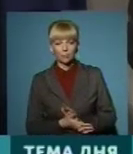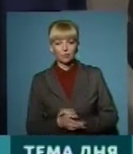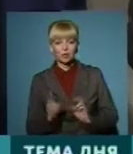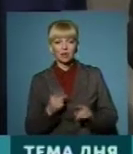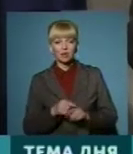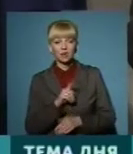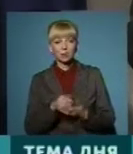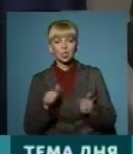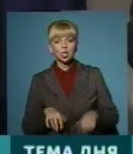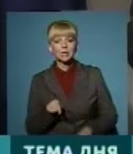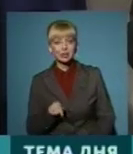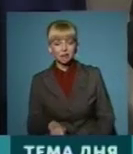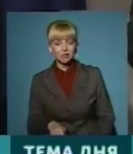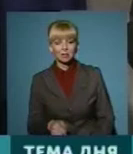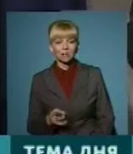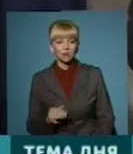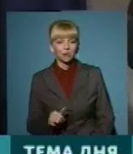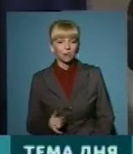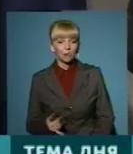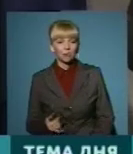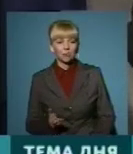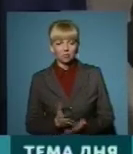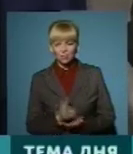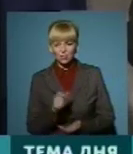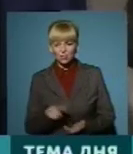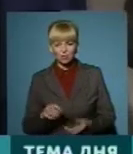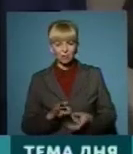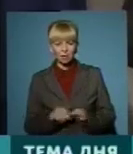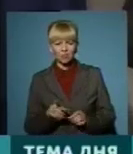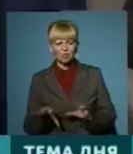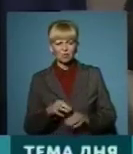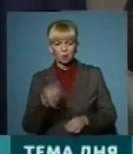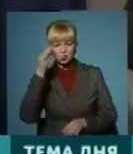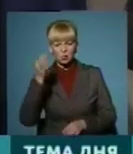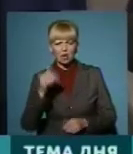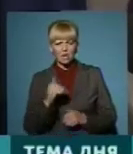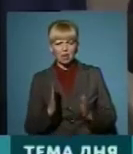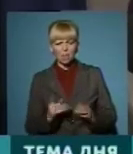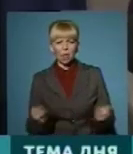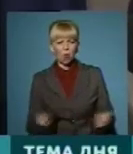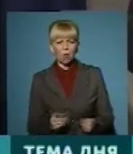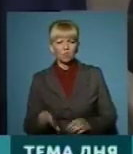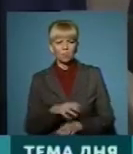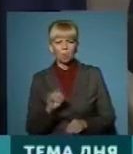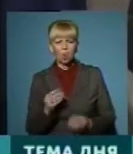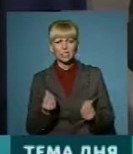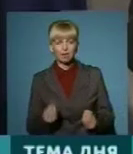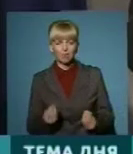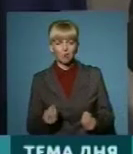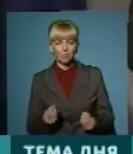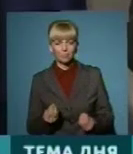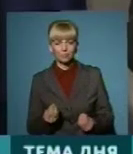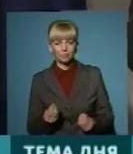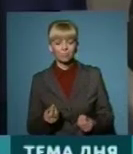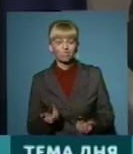Як цей питання ще тут? Ну, з чиновниками складно, тому що у них все чітко в рамках і обмежено все по деньгам. Значить,